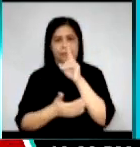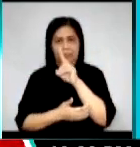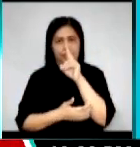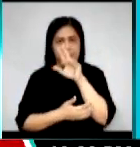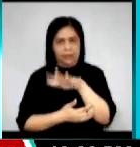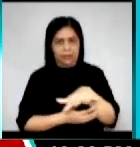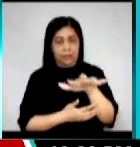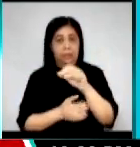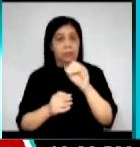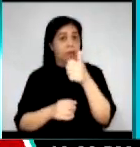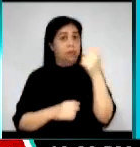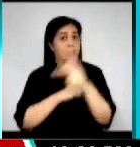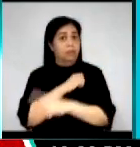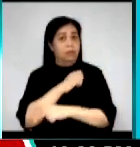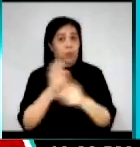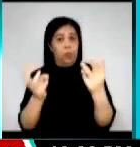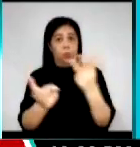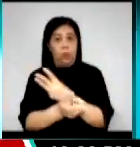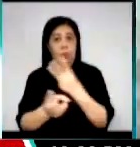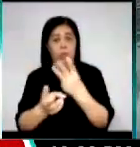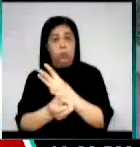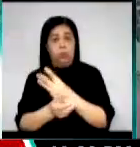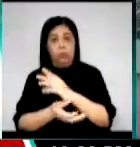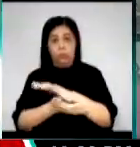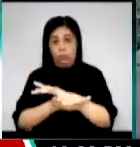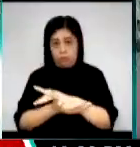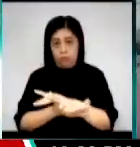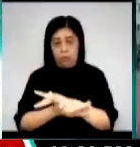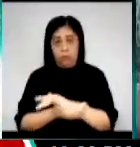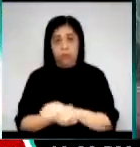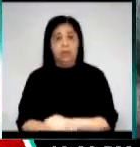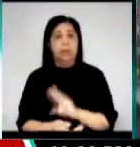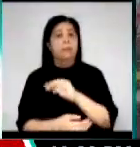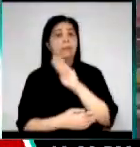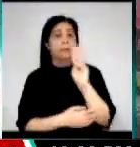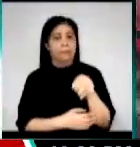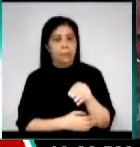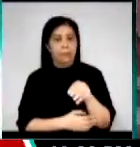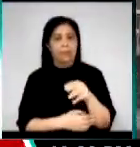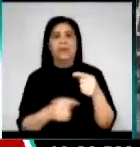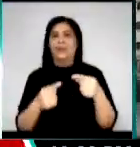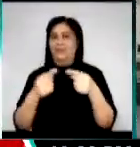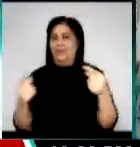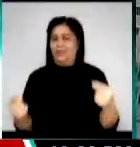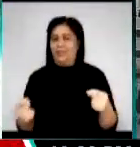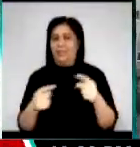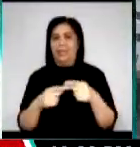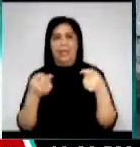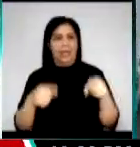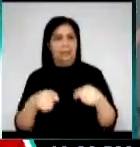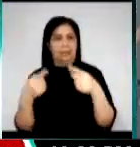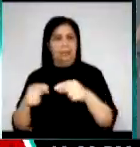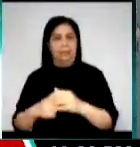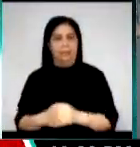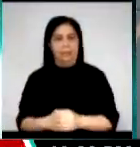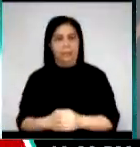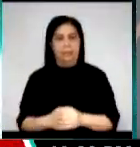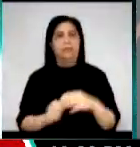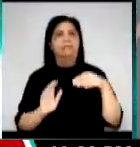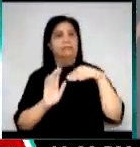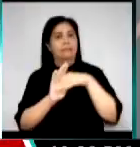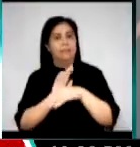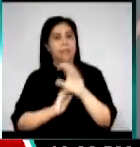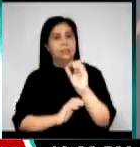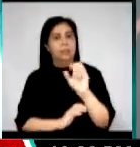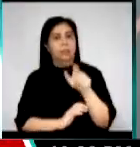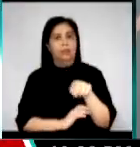probinsya lumalala ang sitwasyon ng COVID-19, sa Metro Manila, kabaligtaran ang nangyayari. Bumaba sa 0.54